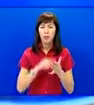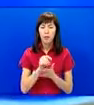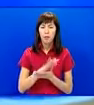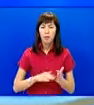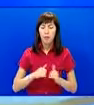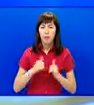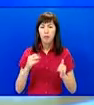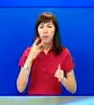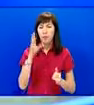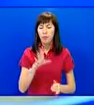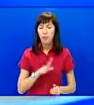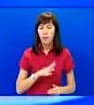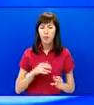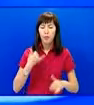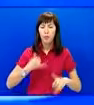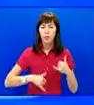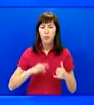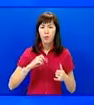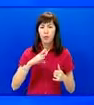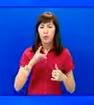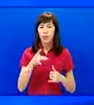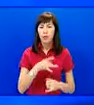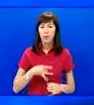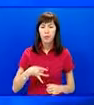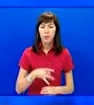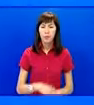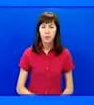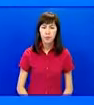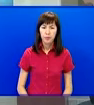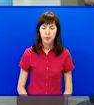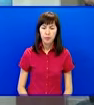дальнейшего развития рассмотрели и учителя Мактаральского района.